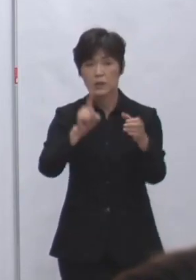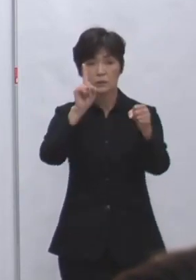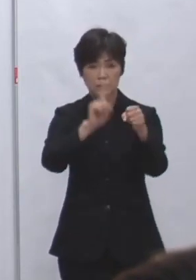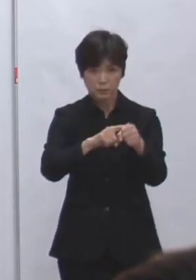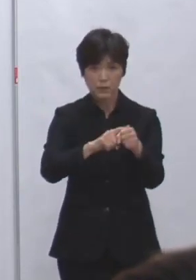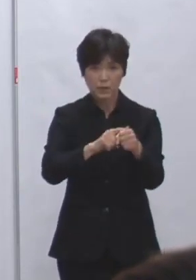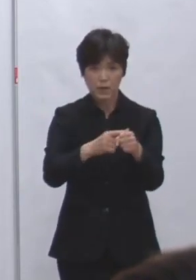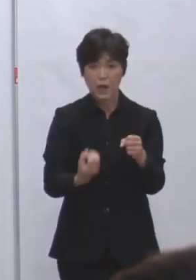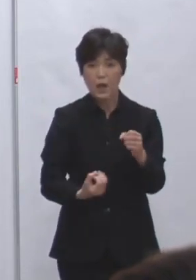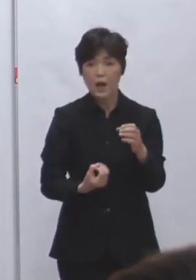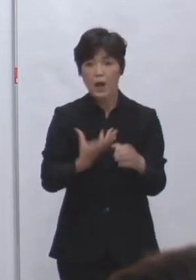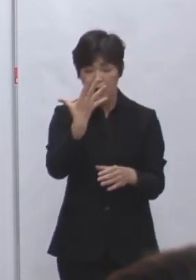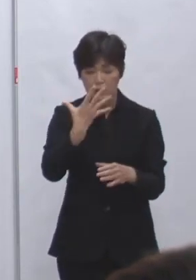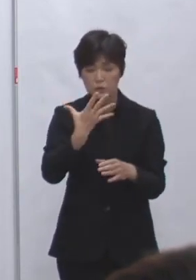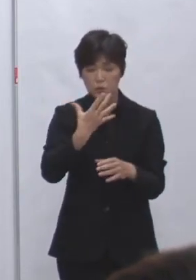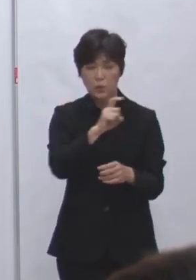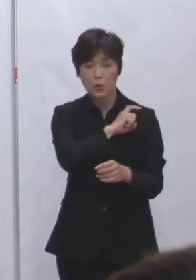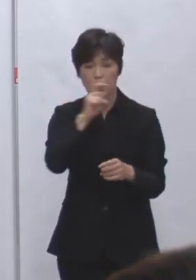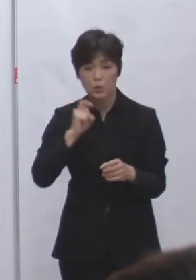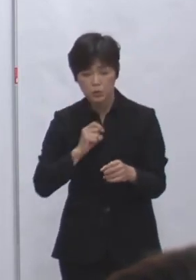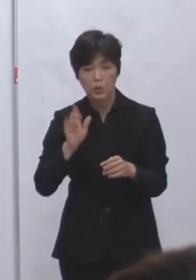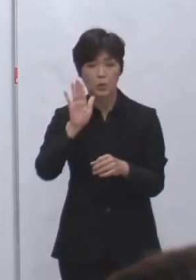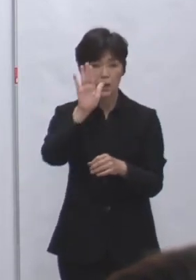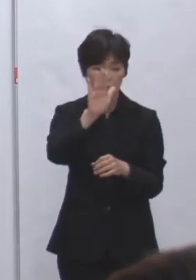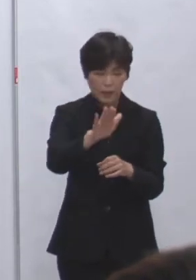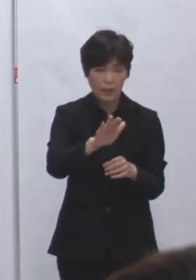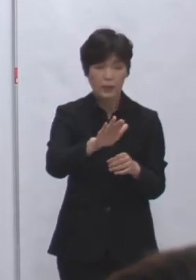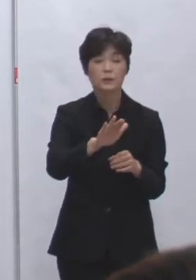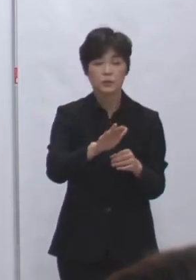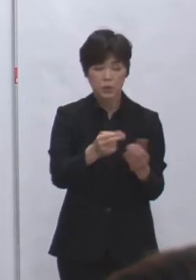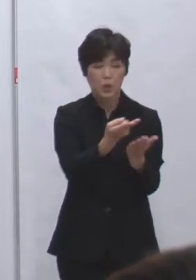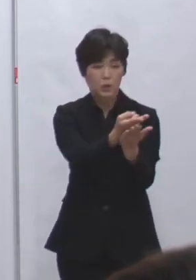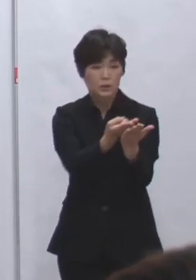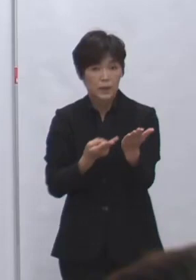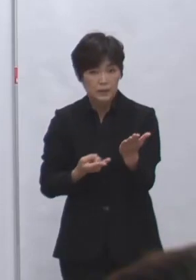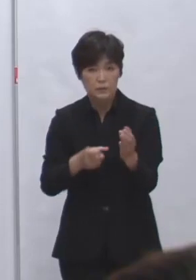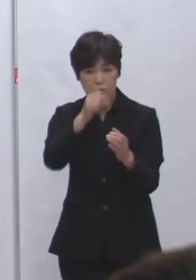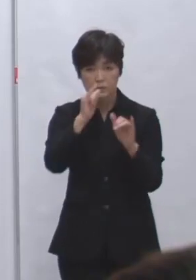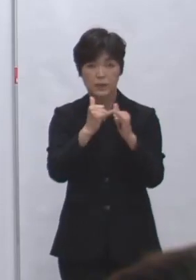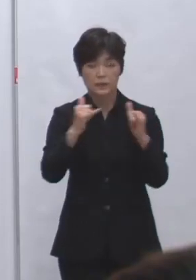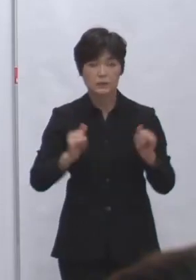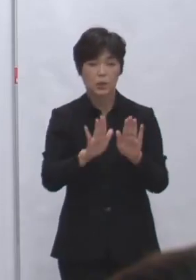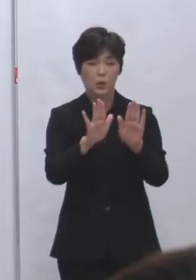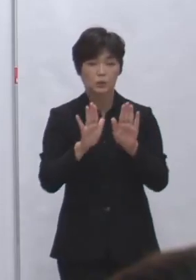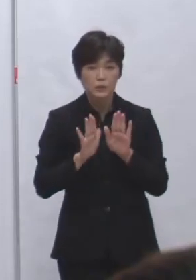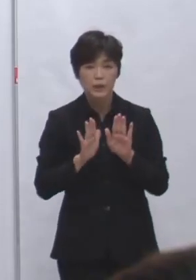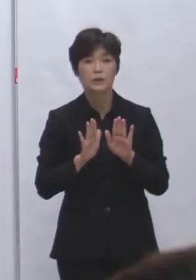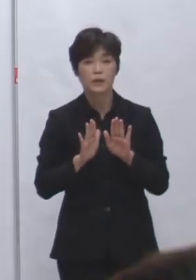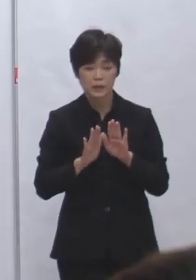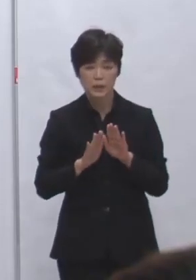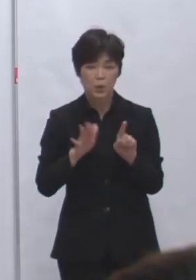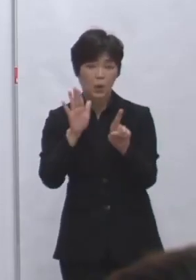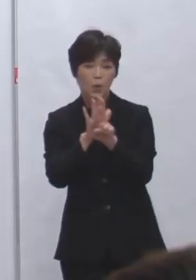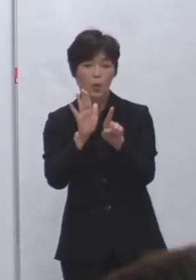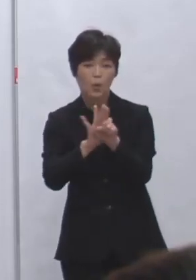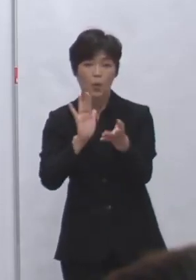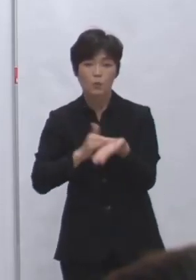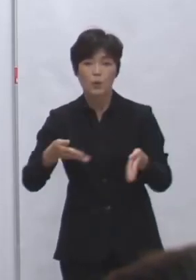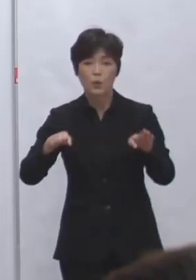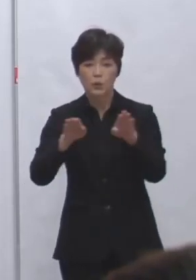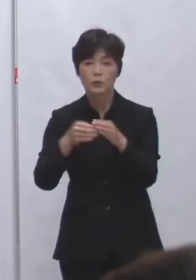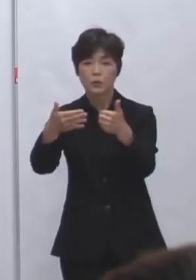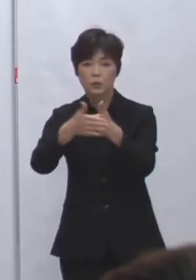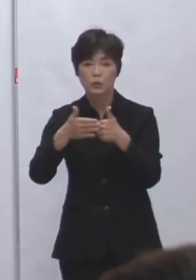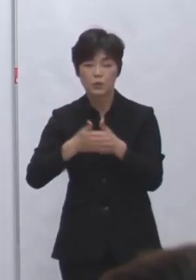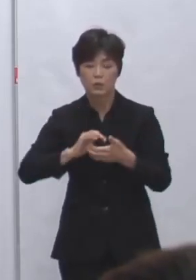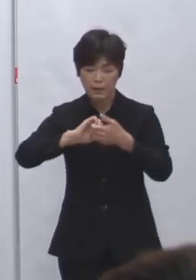には、発症後10日を過ぎて感染症の病床から退院する患者を受け入れていただきます、後方支援病院のご協